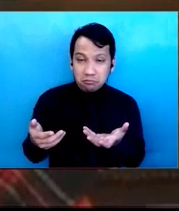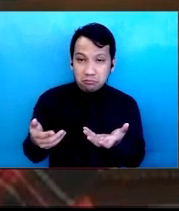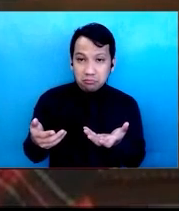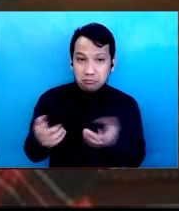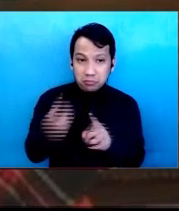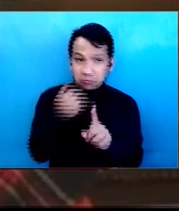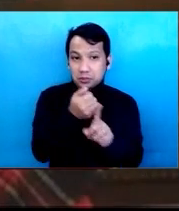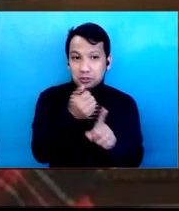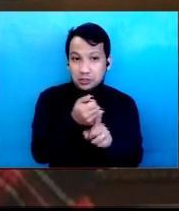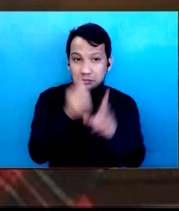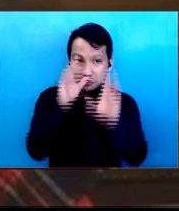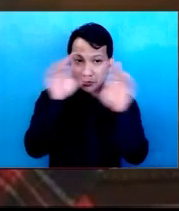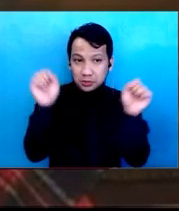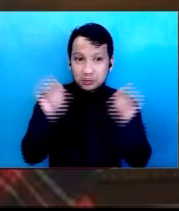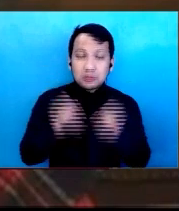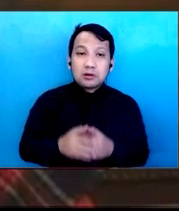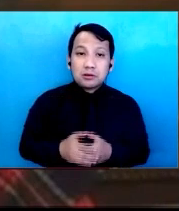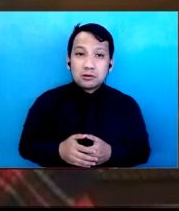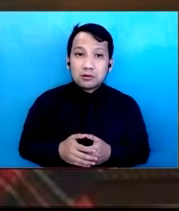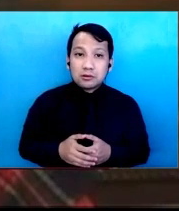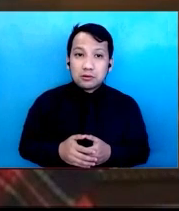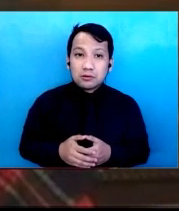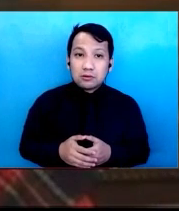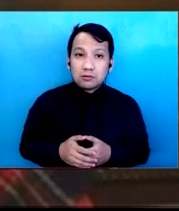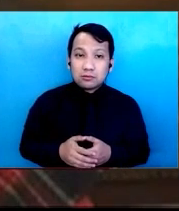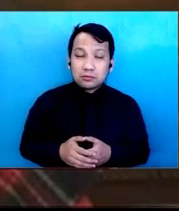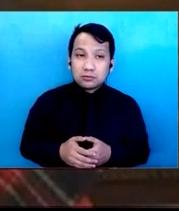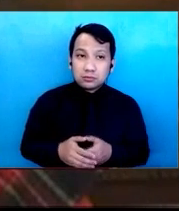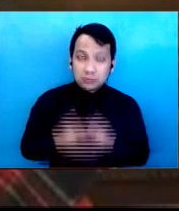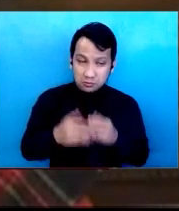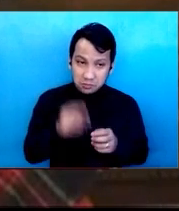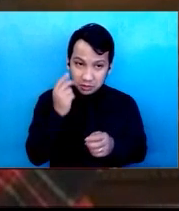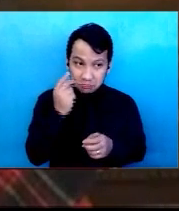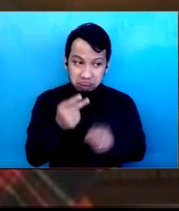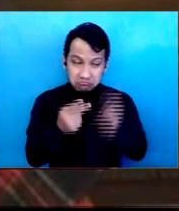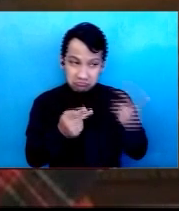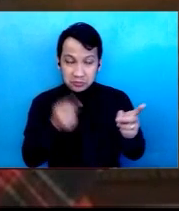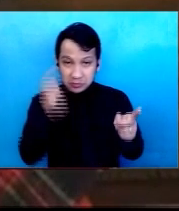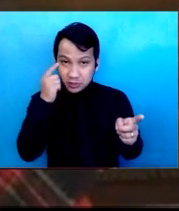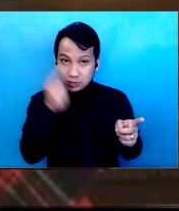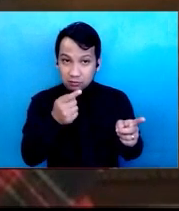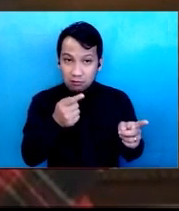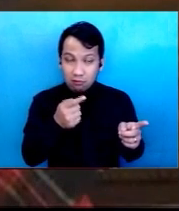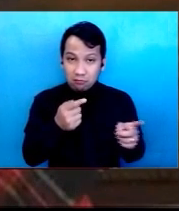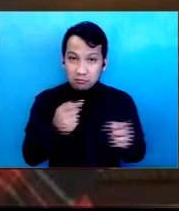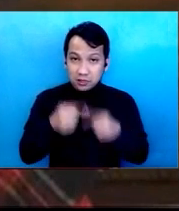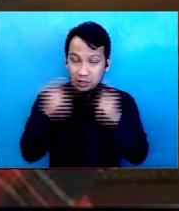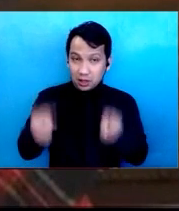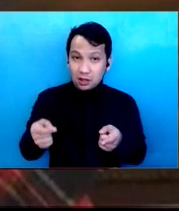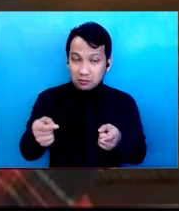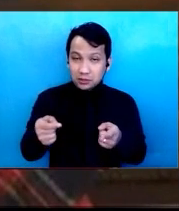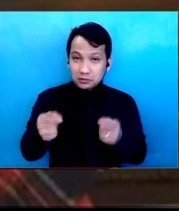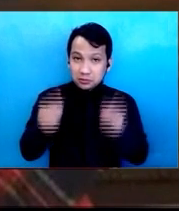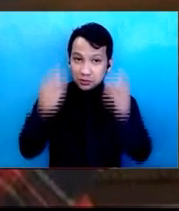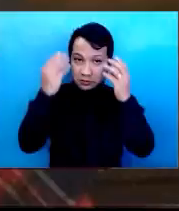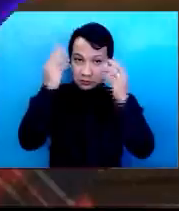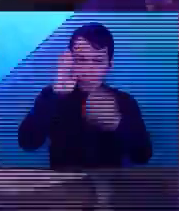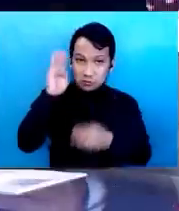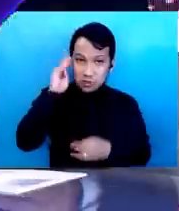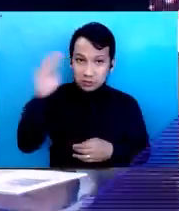pag-atake ng Pangulo at ganito ba ang pagtingin niya talaga na kalaban si Marcos Jr.?